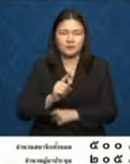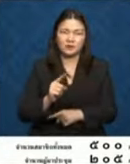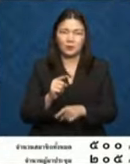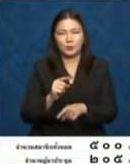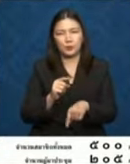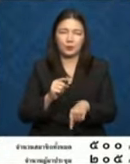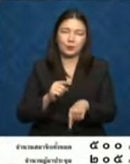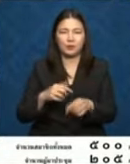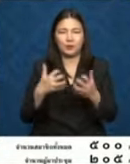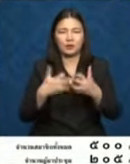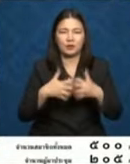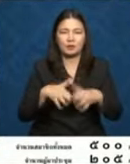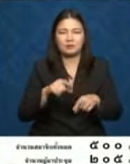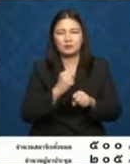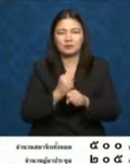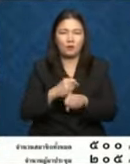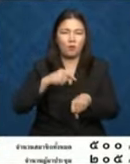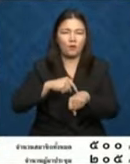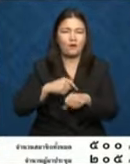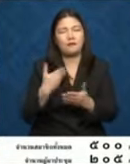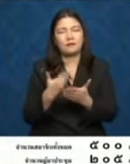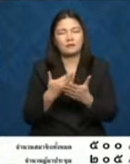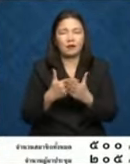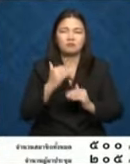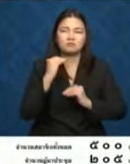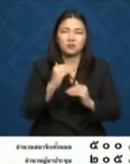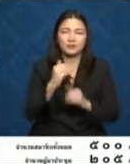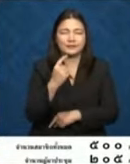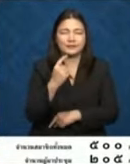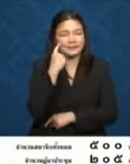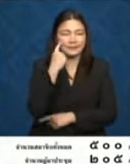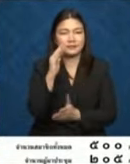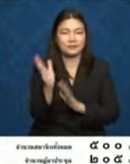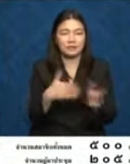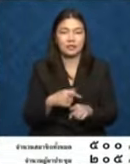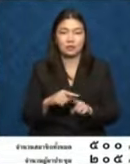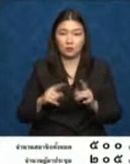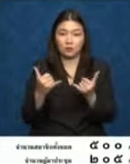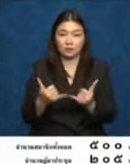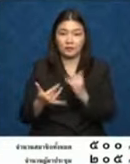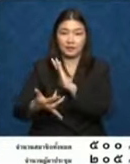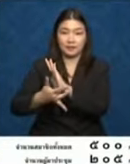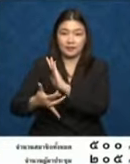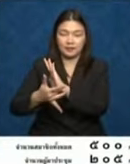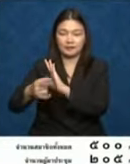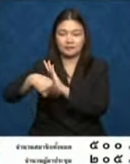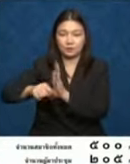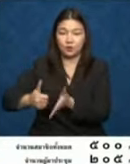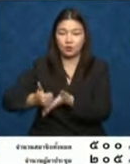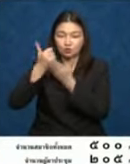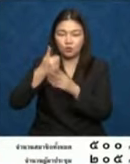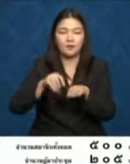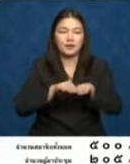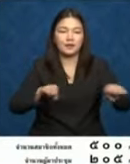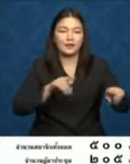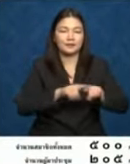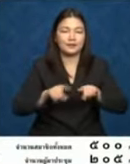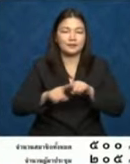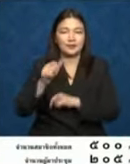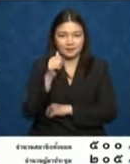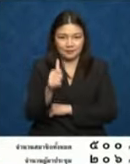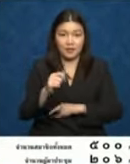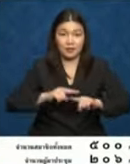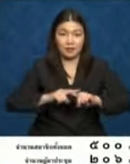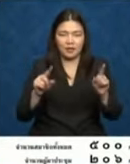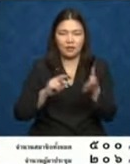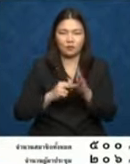านแน่นอนค่ะปัจจุบันมีการนำเทคโนโลยีเข้ามาใช้ในการกำหนดมาตรฐานซึ่งเป็นเรื่องที่ดีค่ะ